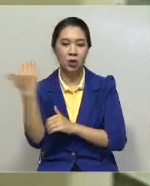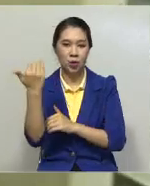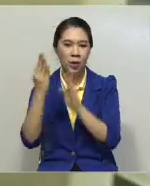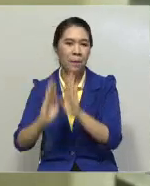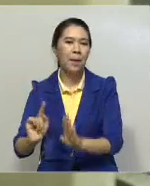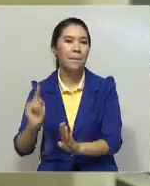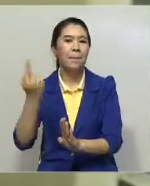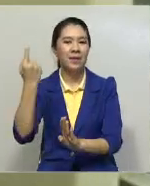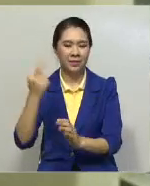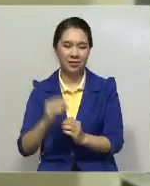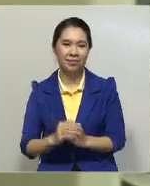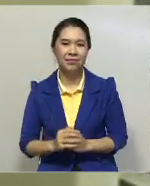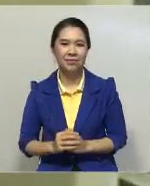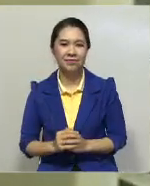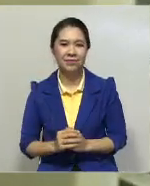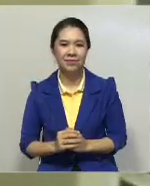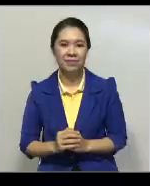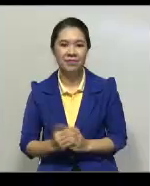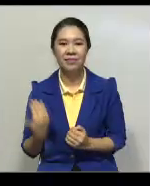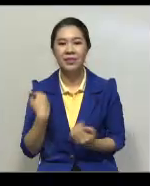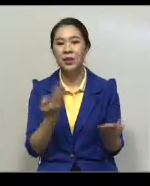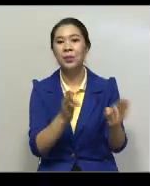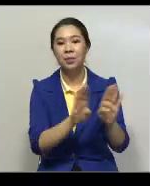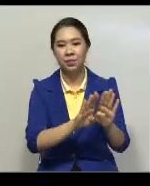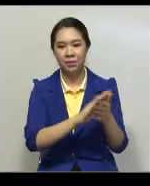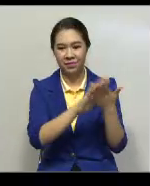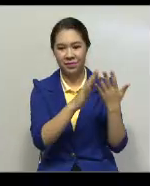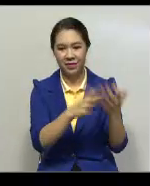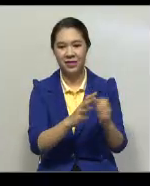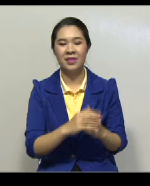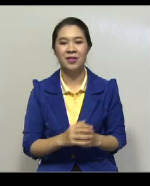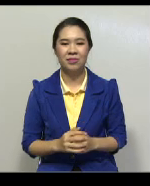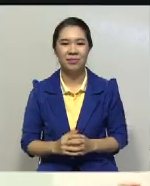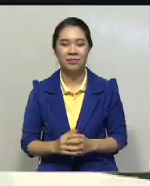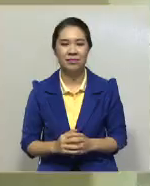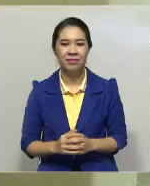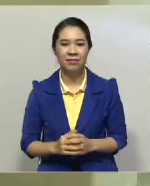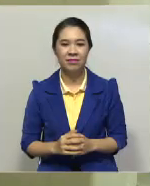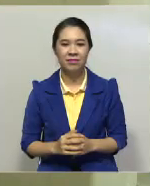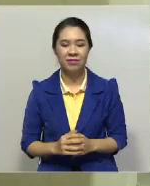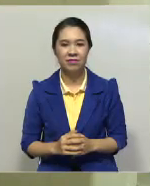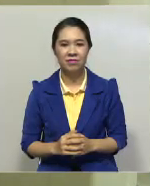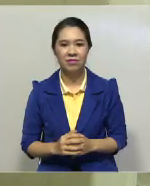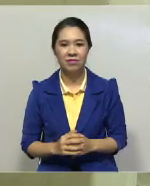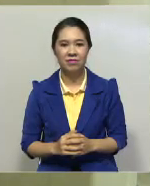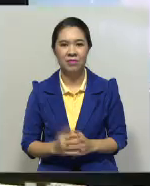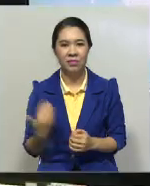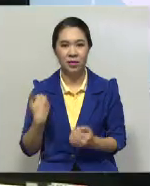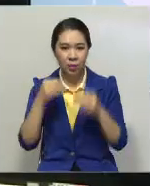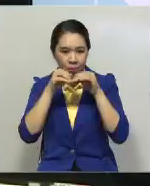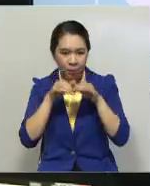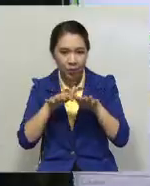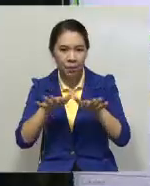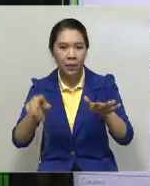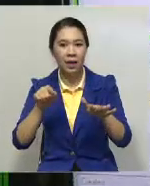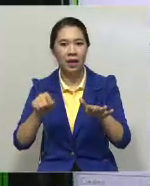จิตอลอย่างเต็มรูปแบบแล้วนะครับก็สวิตช์ออฟไปเมื่อคืนนี้เที่ยงคืนตรงนะครับและสำหรับนะครับการแพร่ภาพในระ